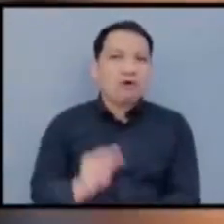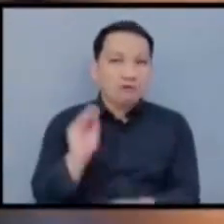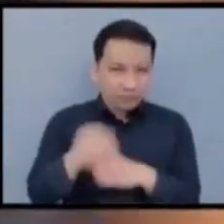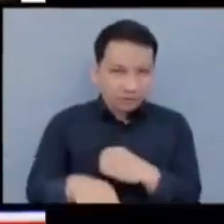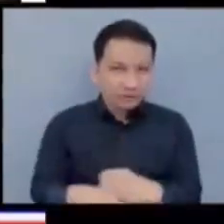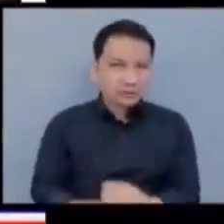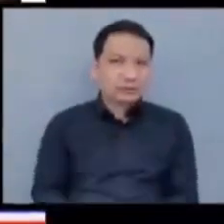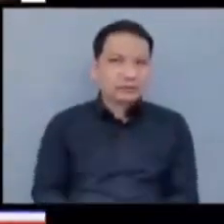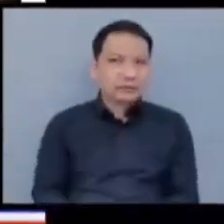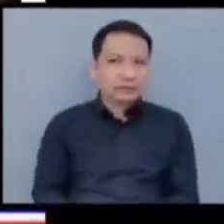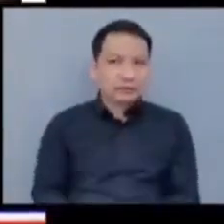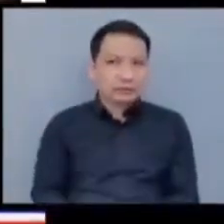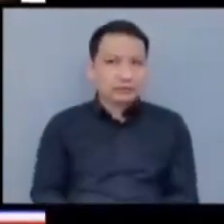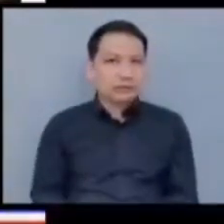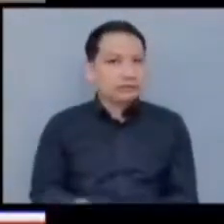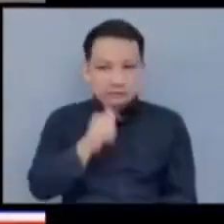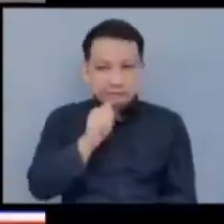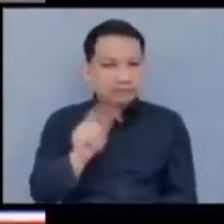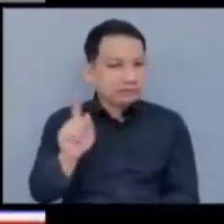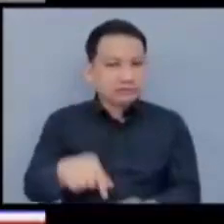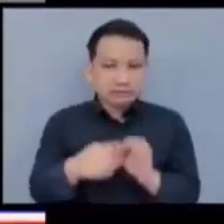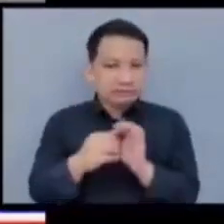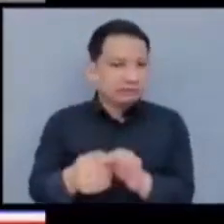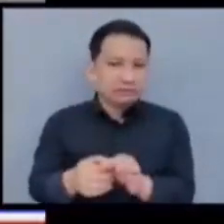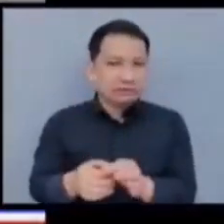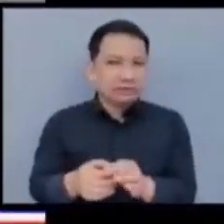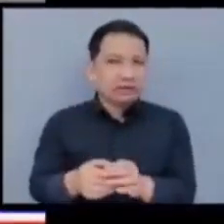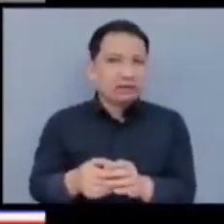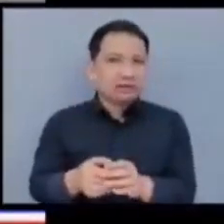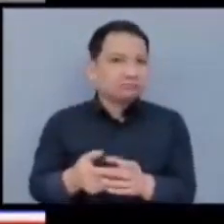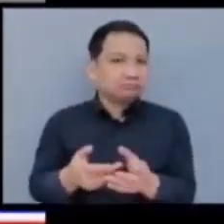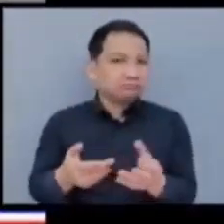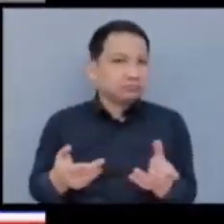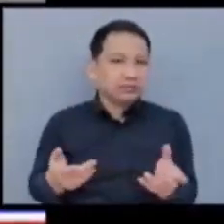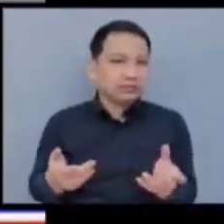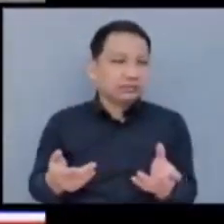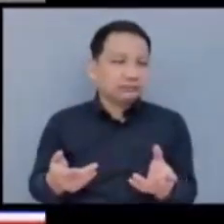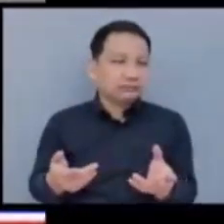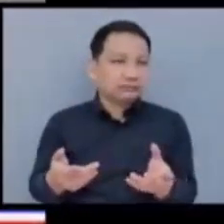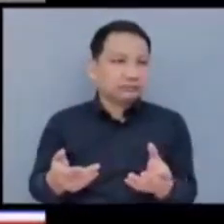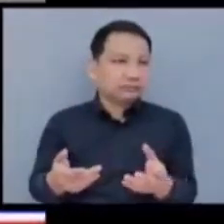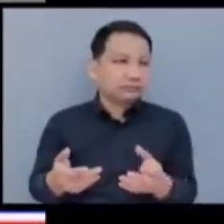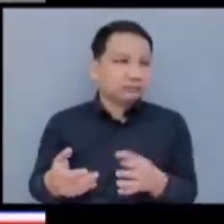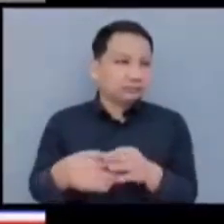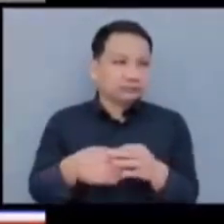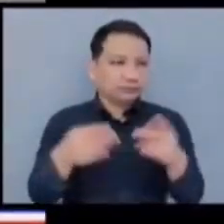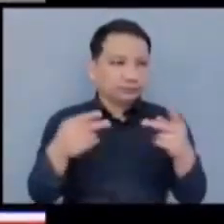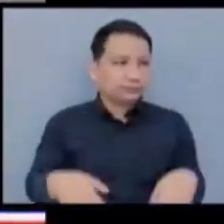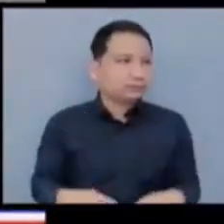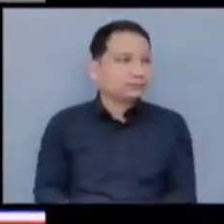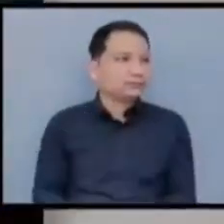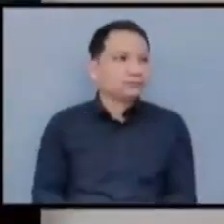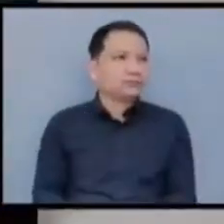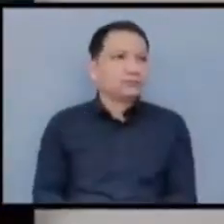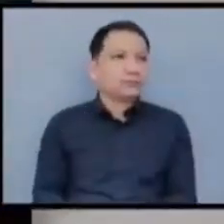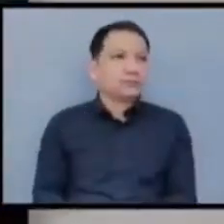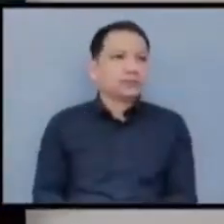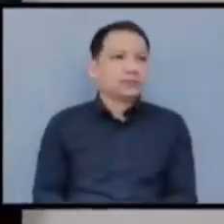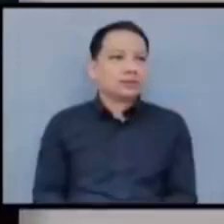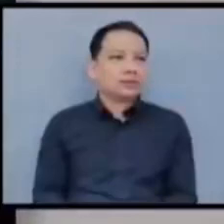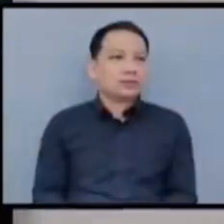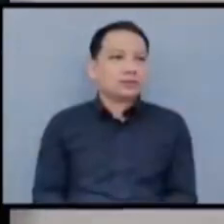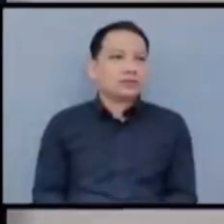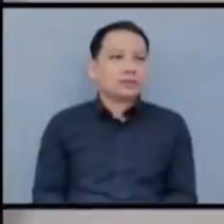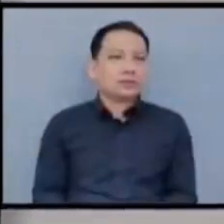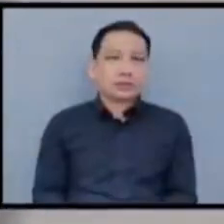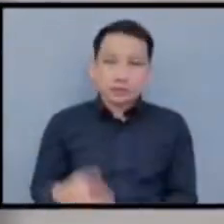Talagang hindi na makatao. Samantala, hinggil naman sa preliminary investigation sa illegal possession of firearms and explosives na